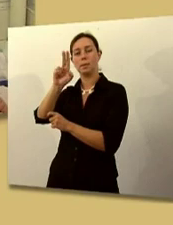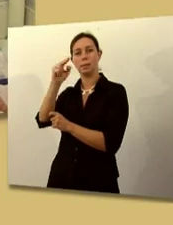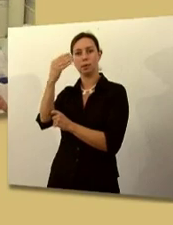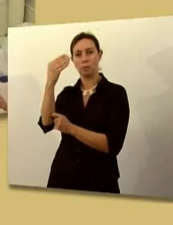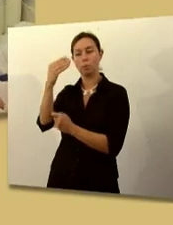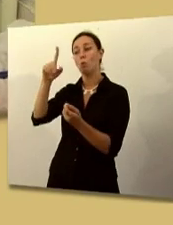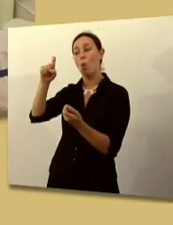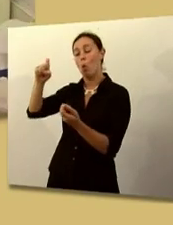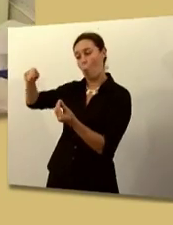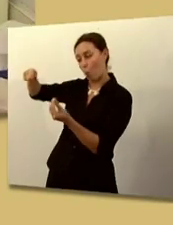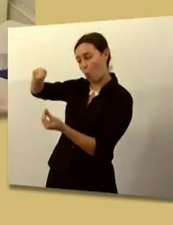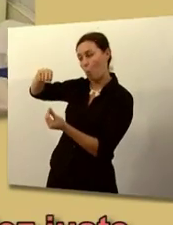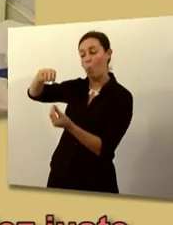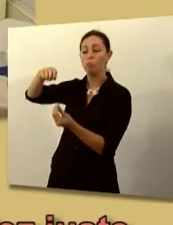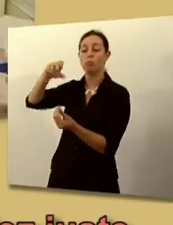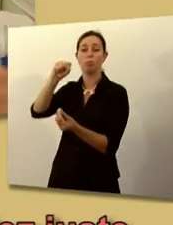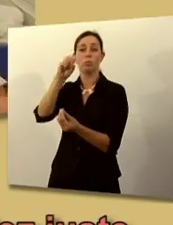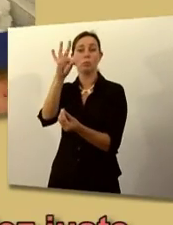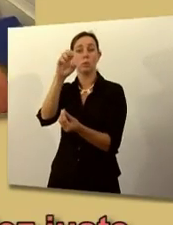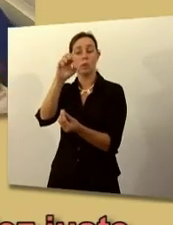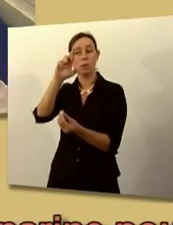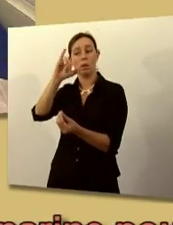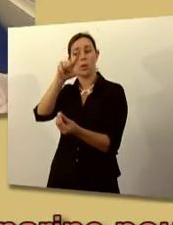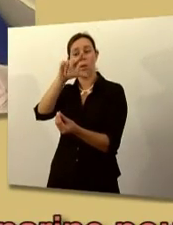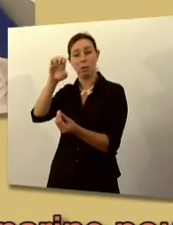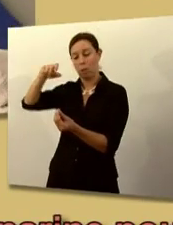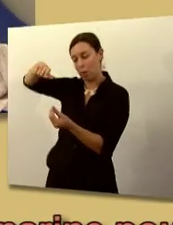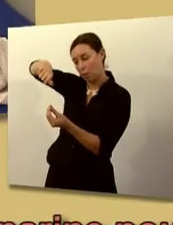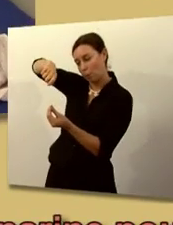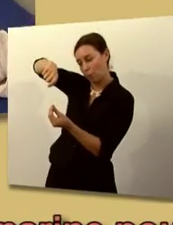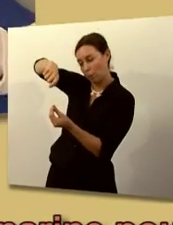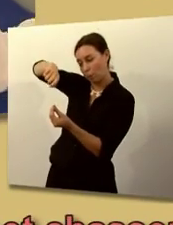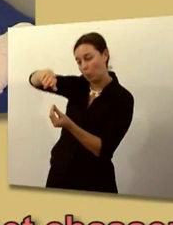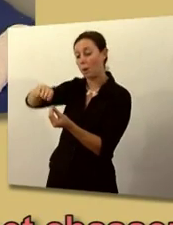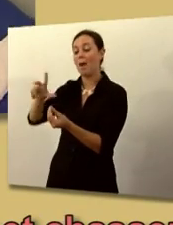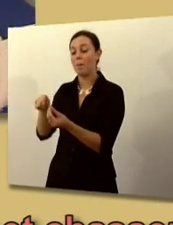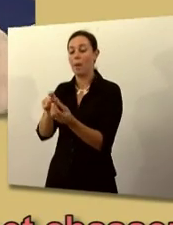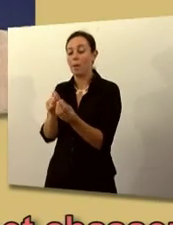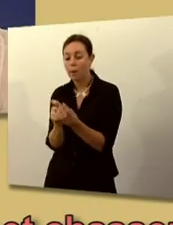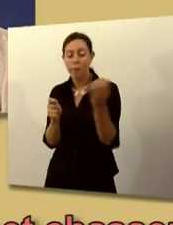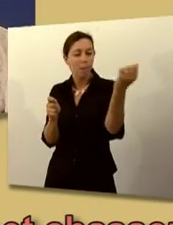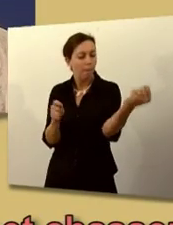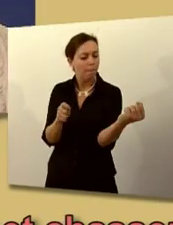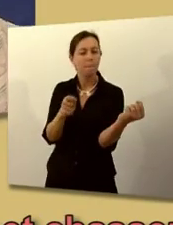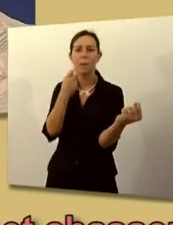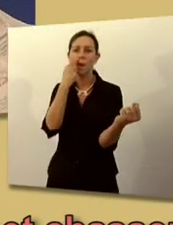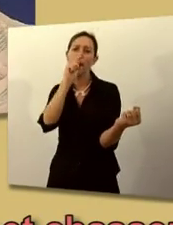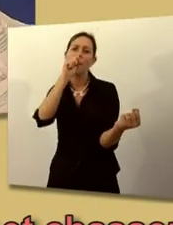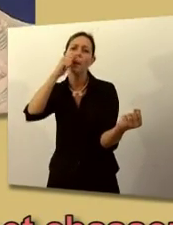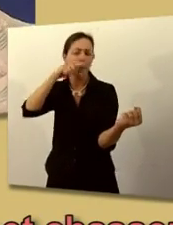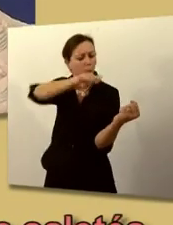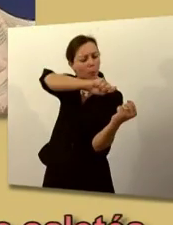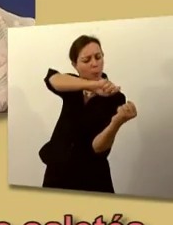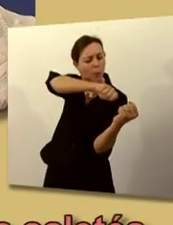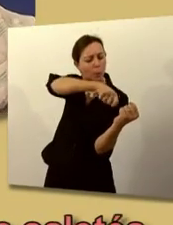de l'eau stérile et vous mettez juste sur le bord de la narine. Voilà, pour l'aider à éternuer